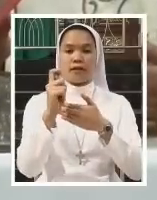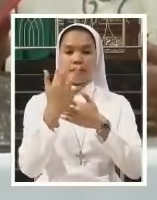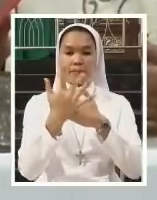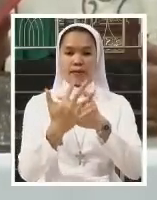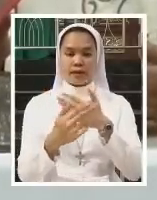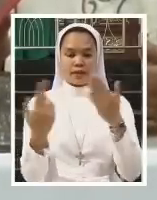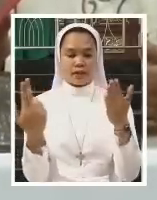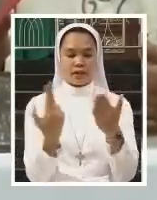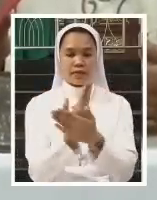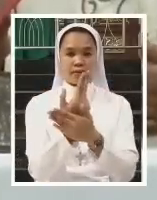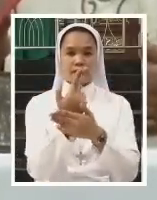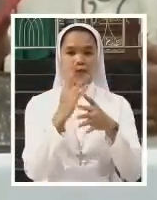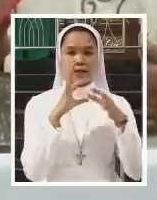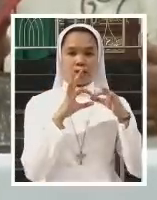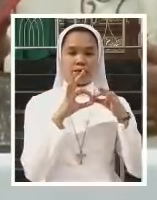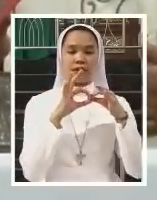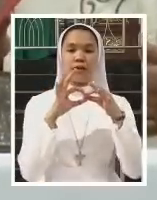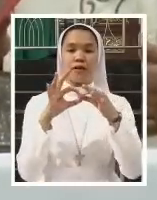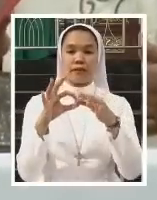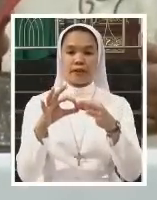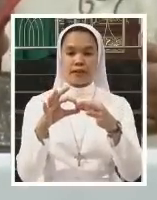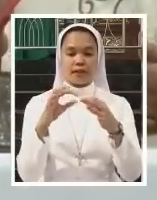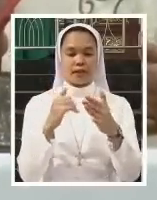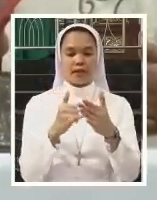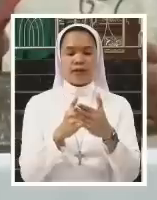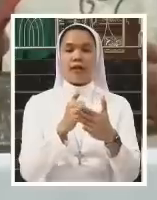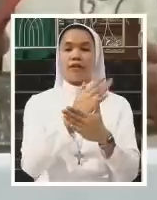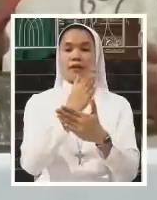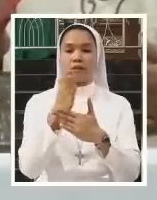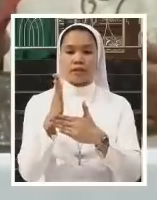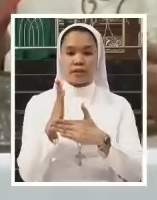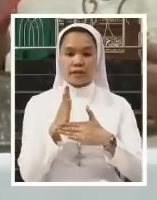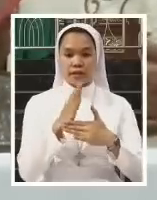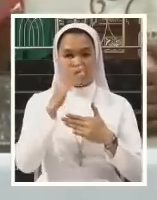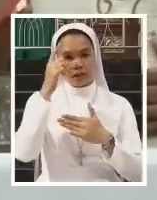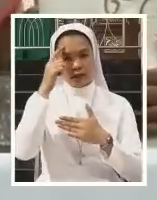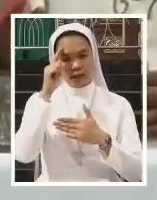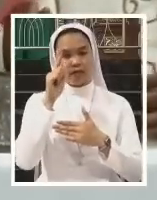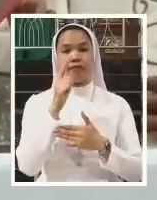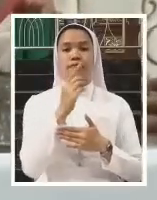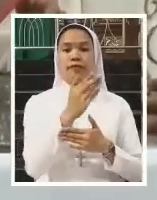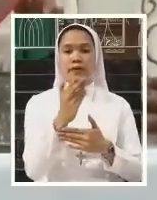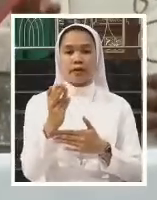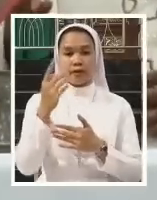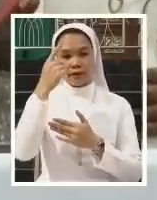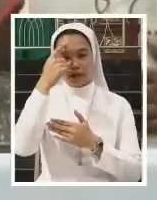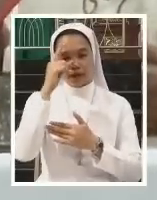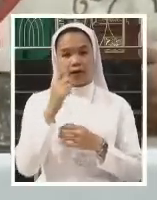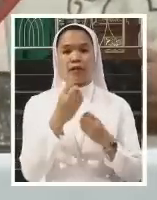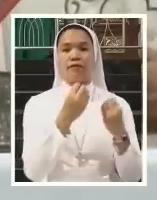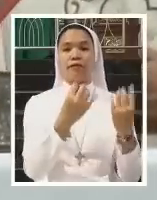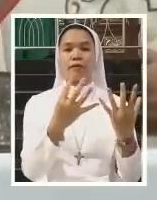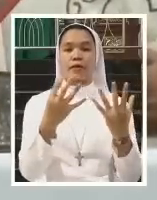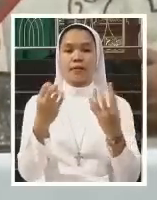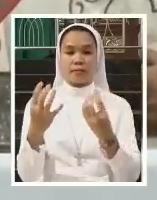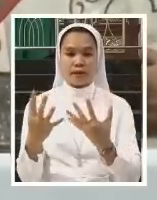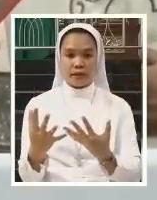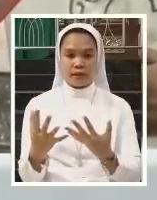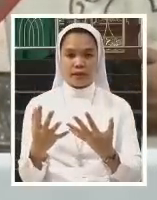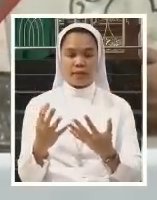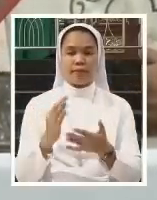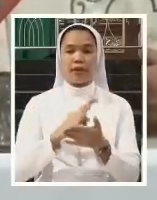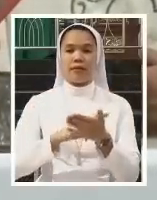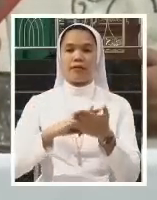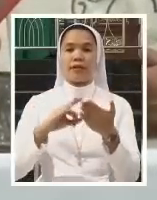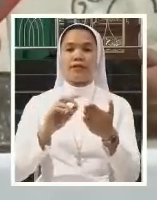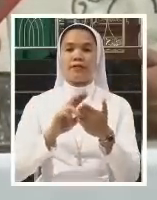bago asin danay natipan, napapabuloson para sa indo, asin para sa dakul sa